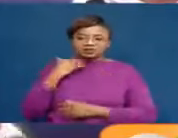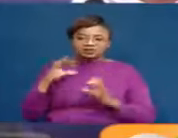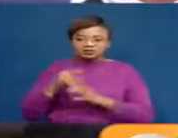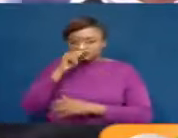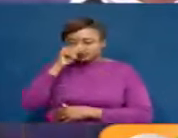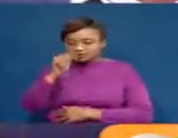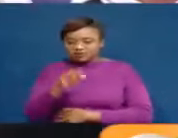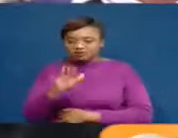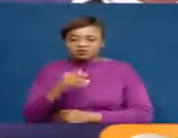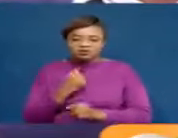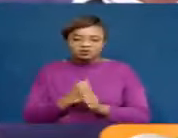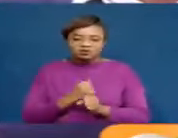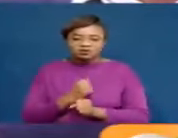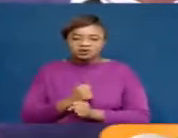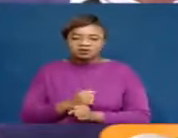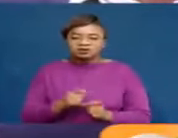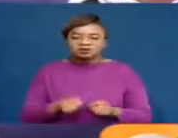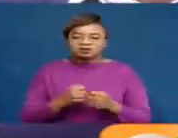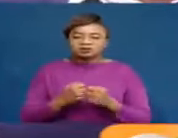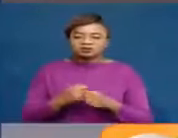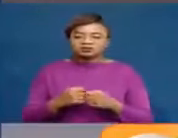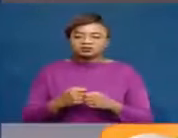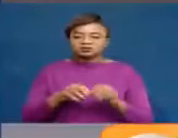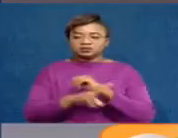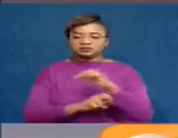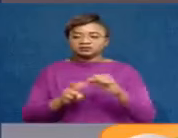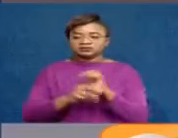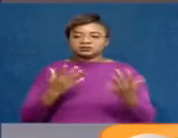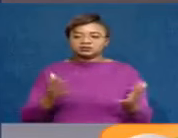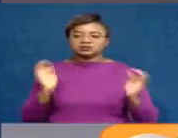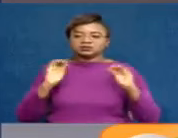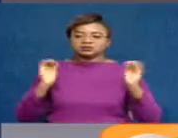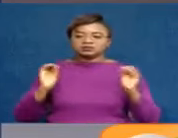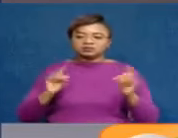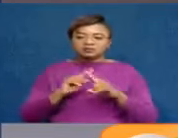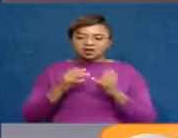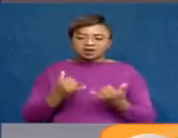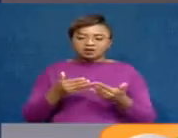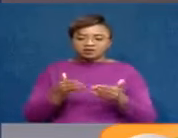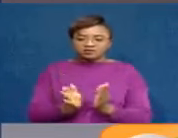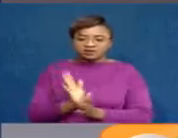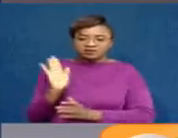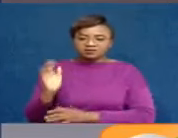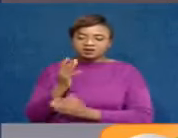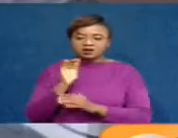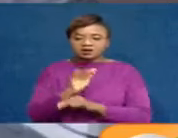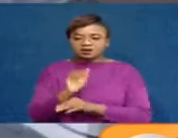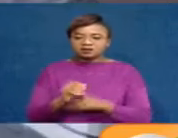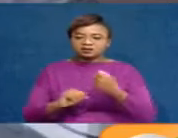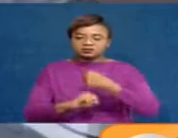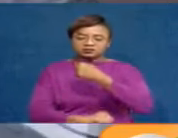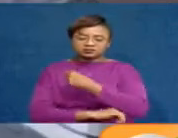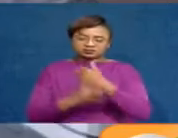yenu na kuendelea kuharibu na kupora mali ya watu. Kwa sasa, familia ya Thiong'o inaomba mchango wa damu,